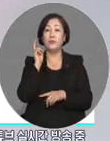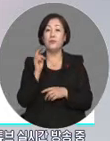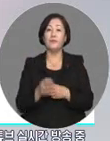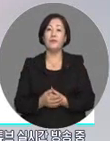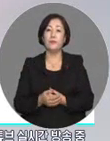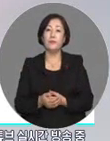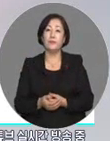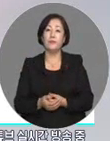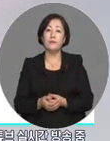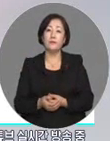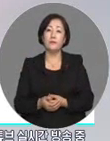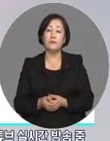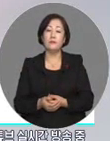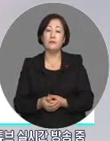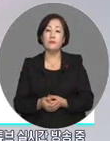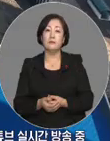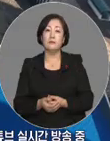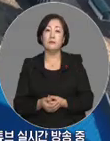전병주기자입니다